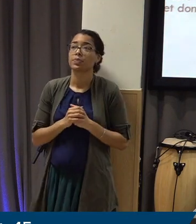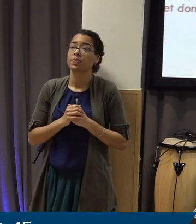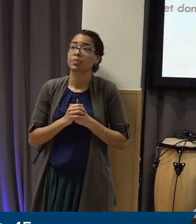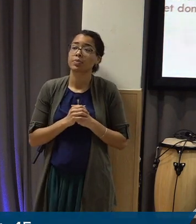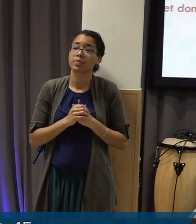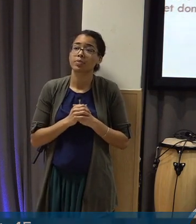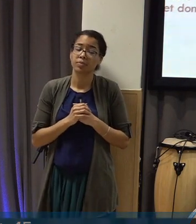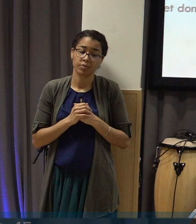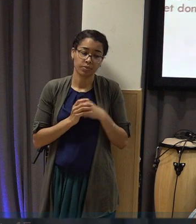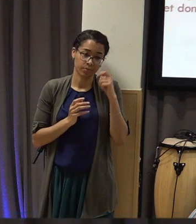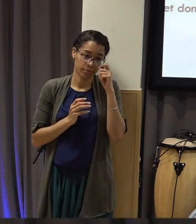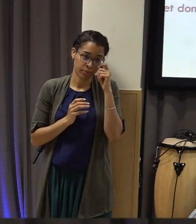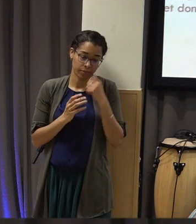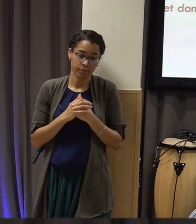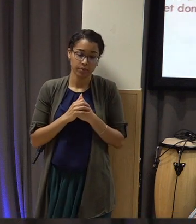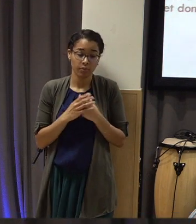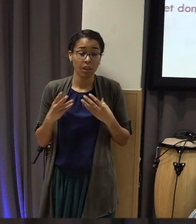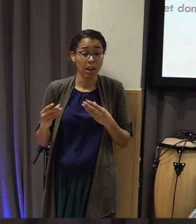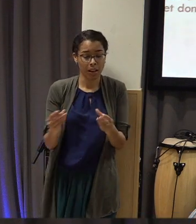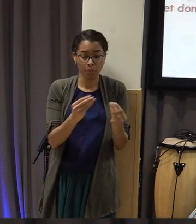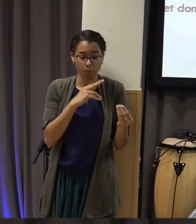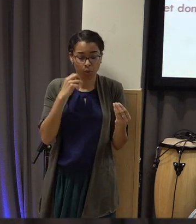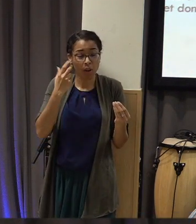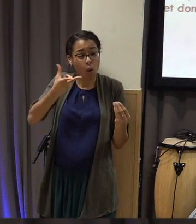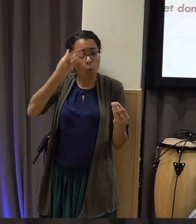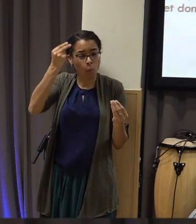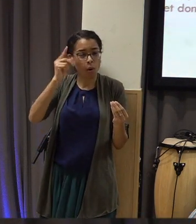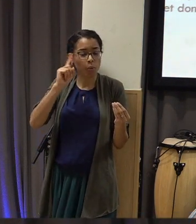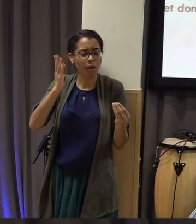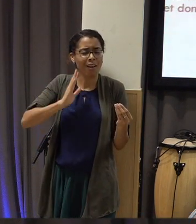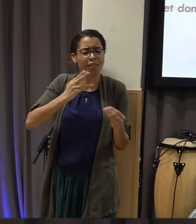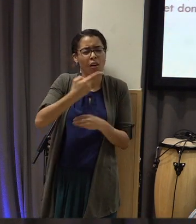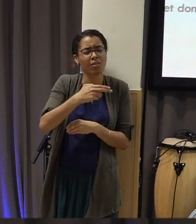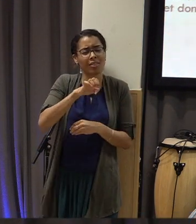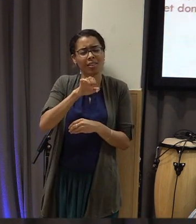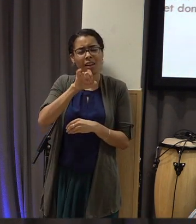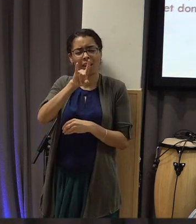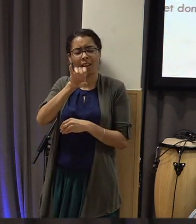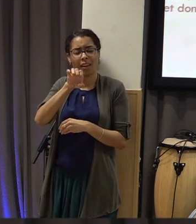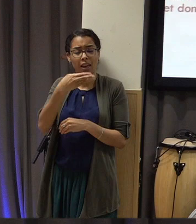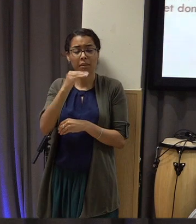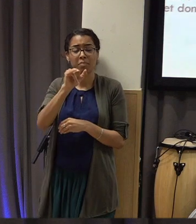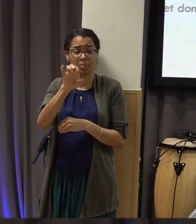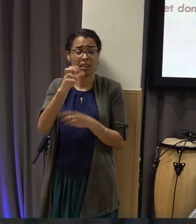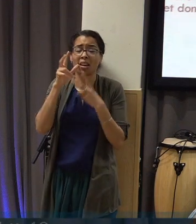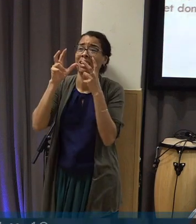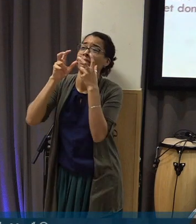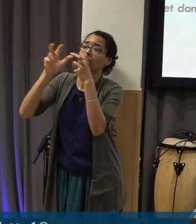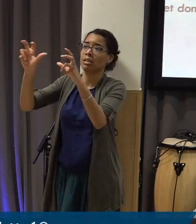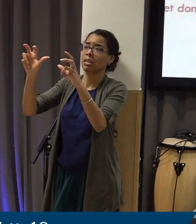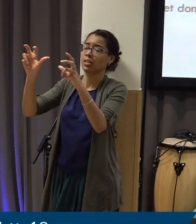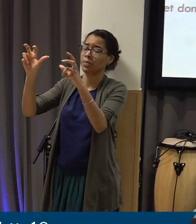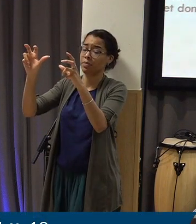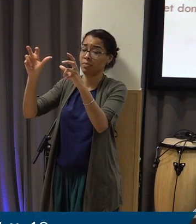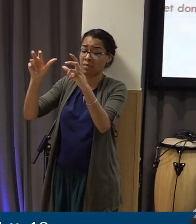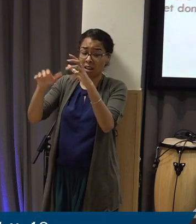bien évidemment cette notion de rachat. Parce que lorsque Néhémie criait à Dieu, il disait ceci, Néhémie 1, verset 10, « Ils